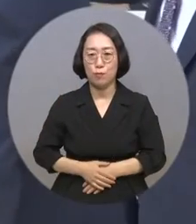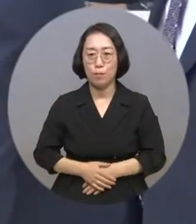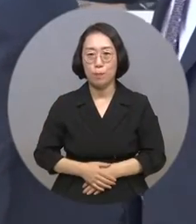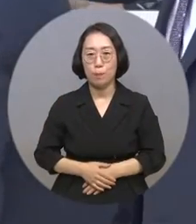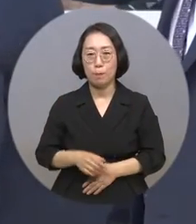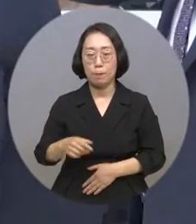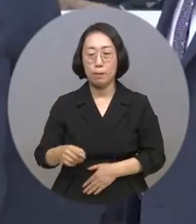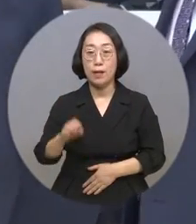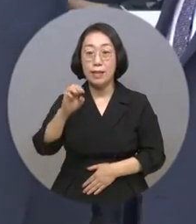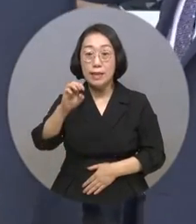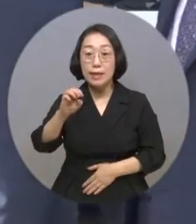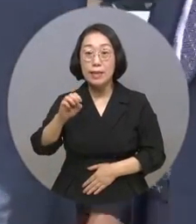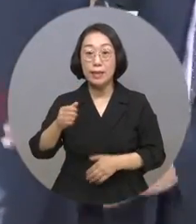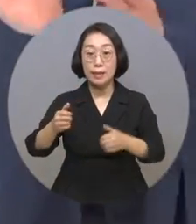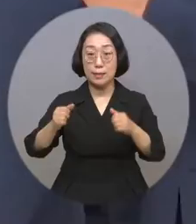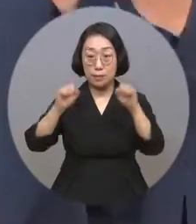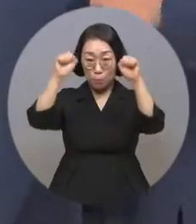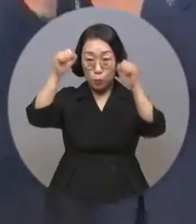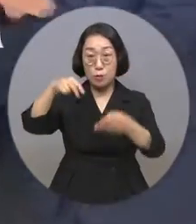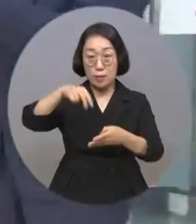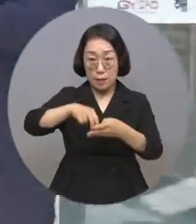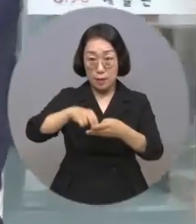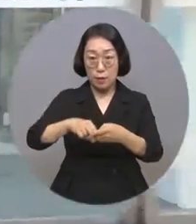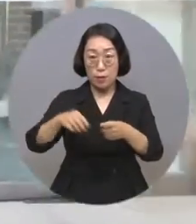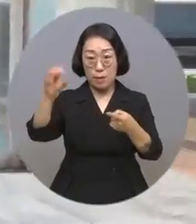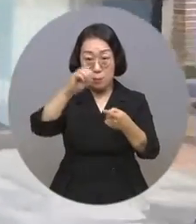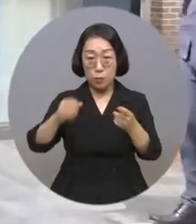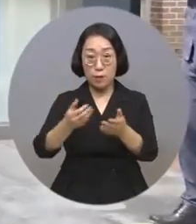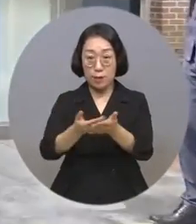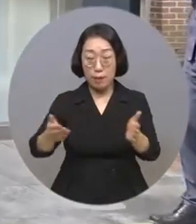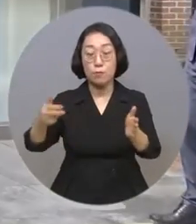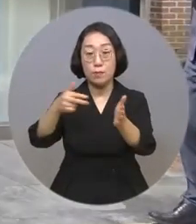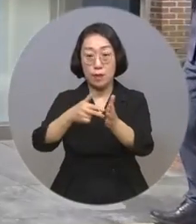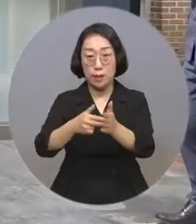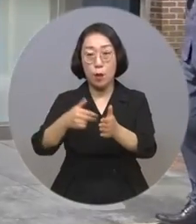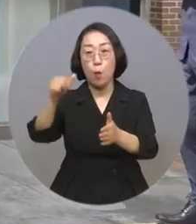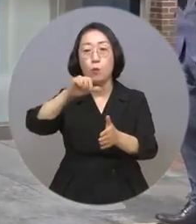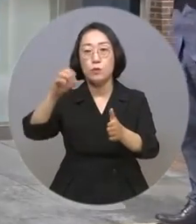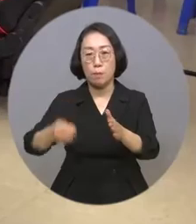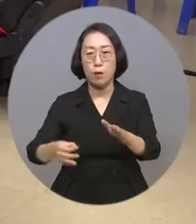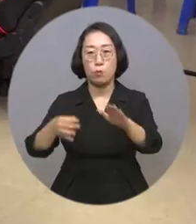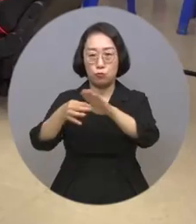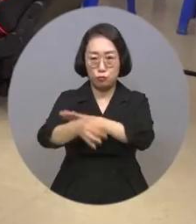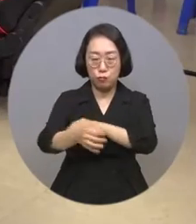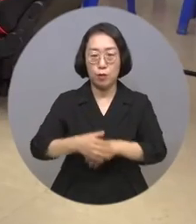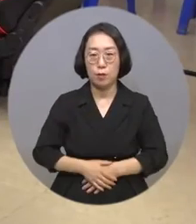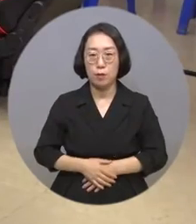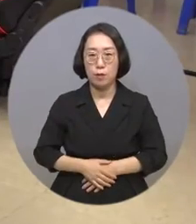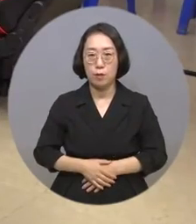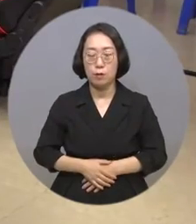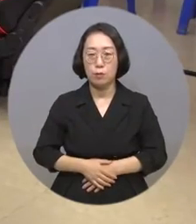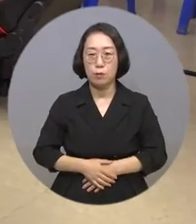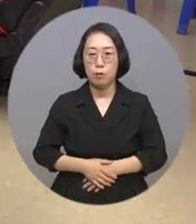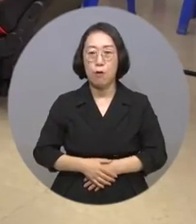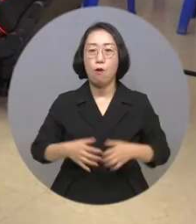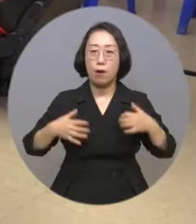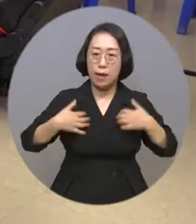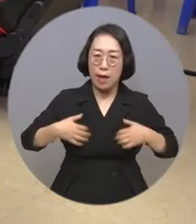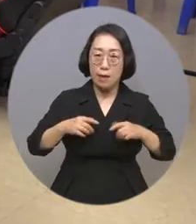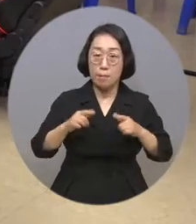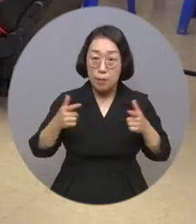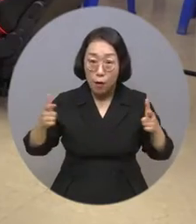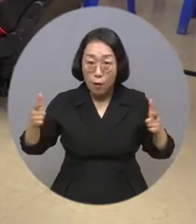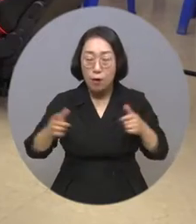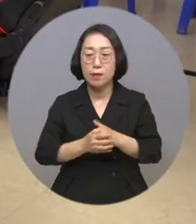장애인이 스포츠 센터는 포스코 1% 나눔재단 에서 5000만원을 들여 리그오브레전드 와 배틀그라운드 등